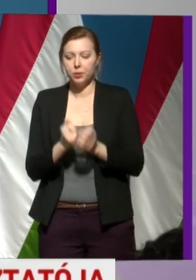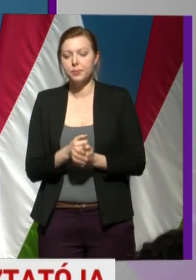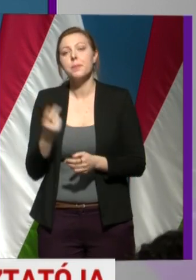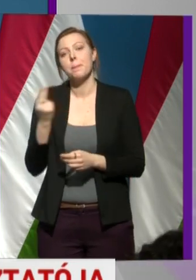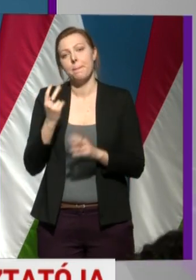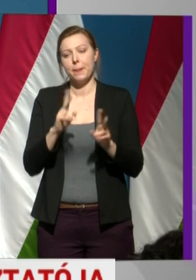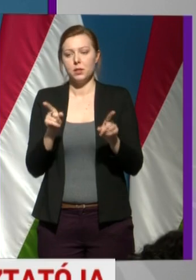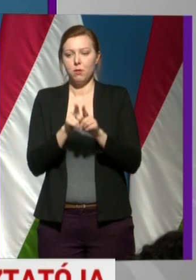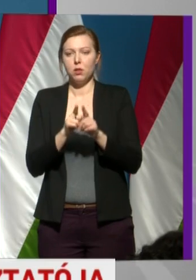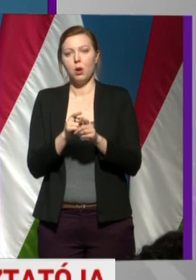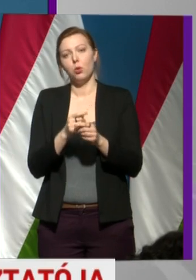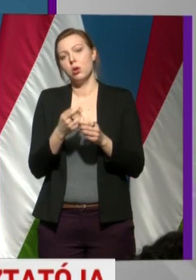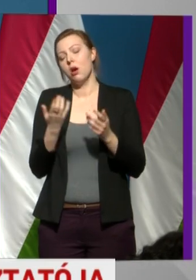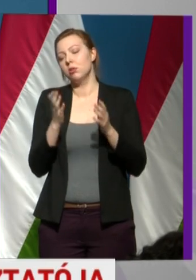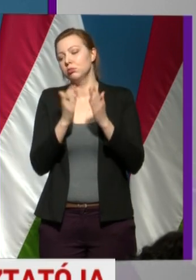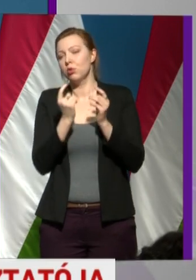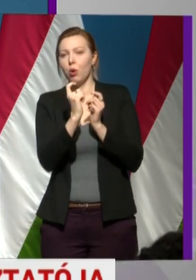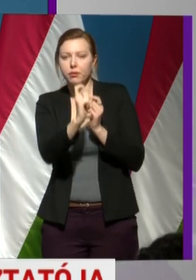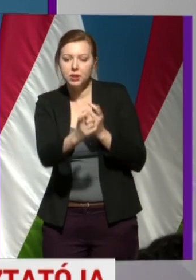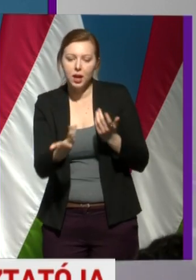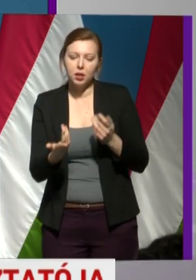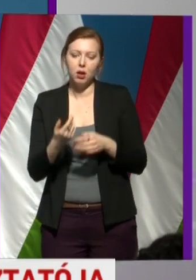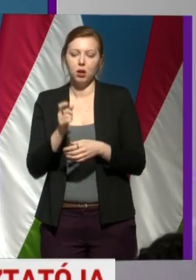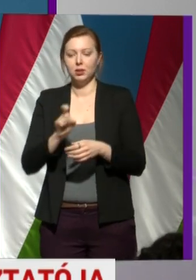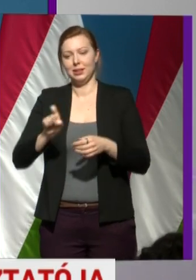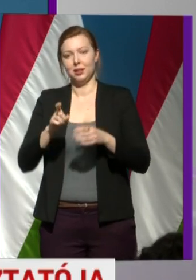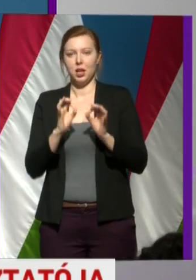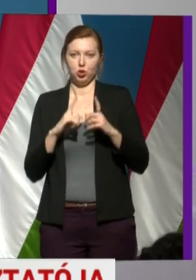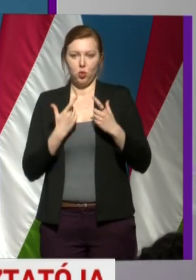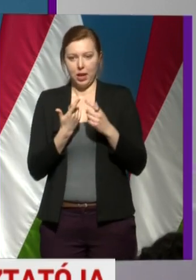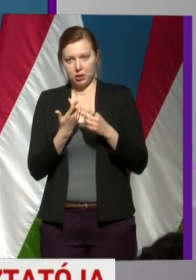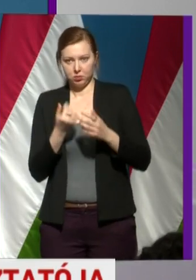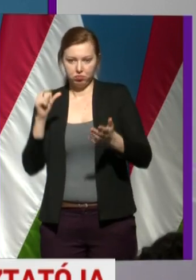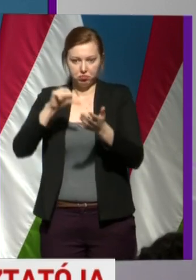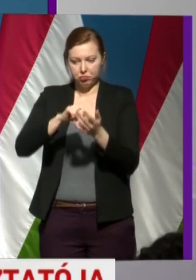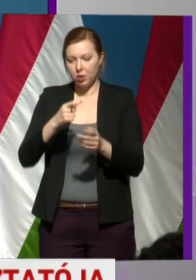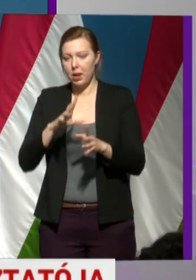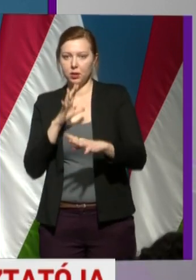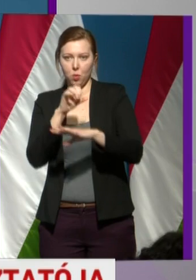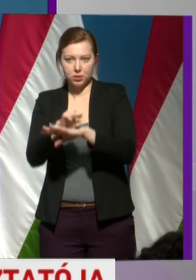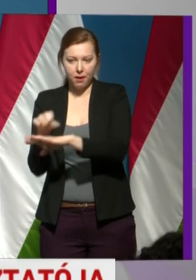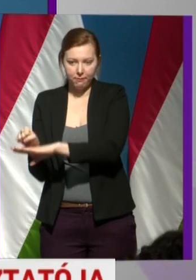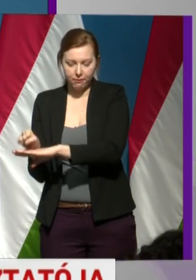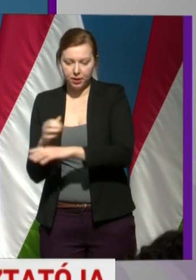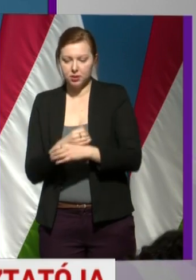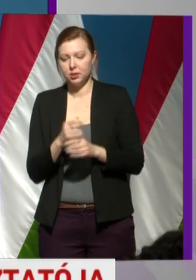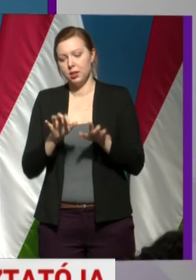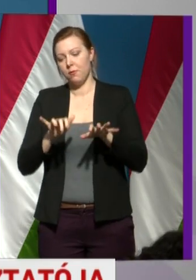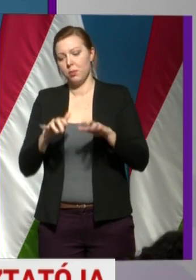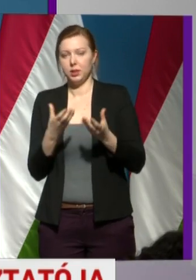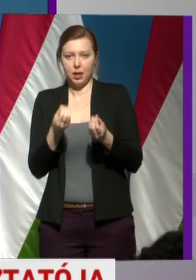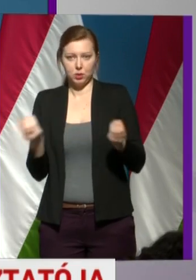olyan könyvtárak, vannak olyan digitális jólétpontok, ahol egyébként hozzá lehet férni